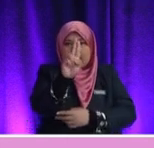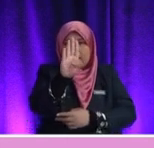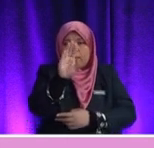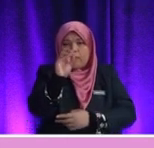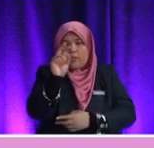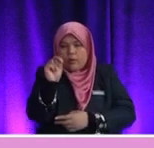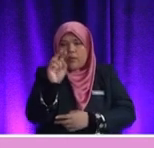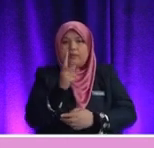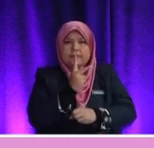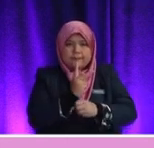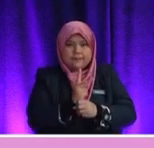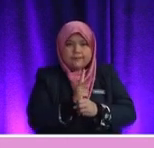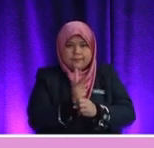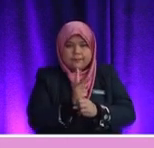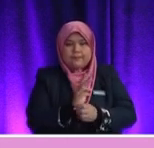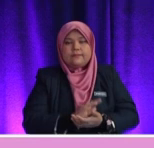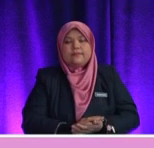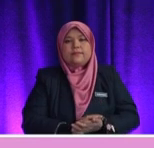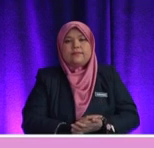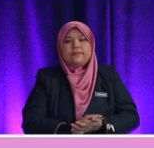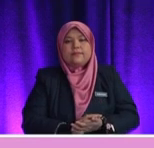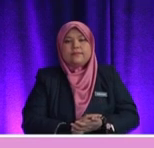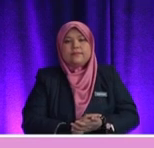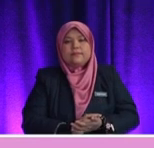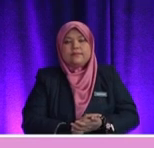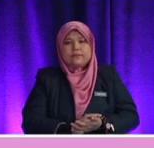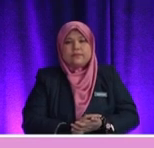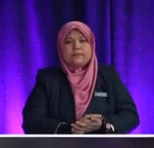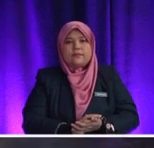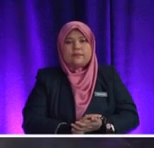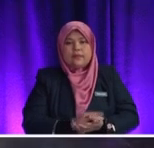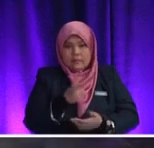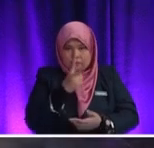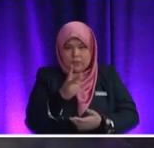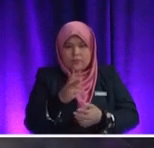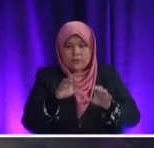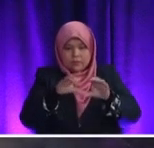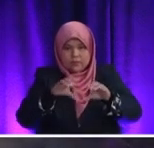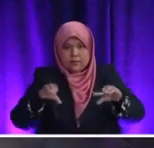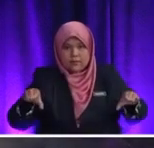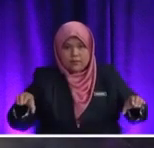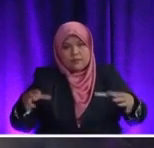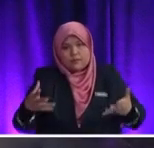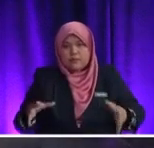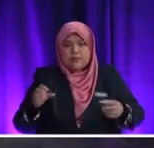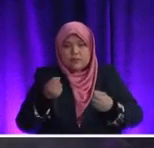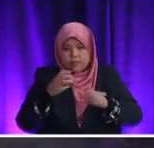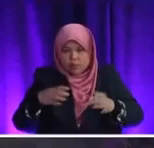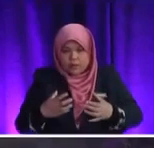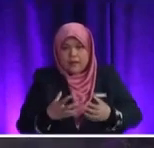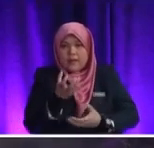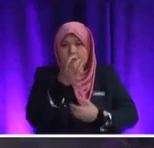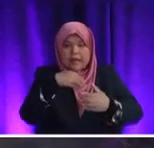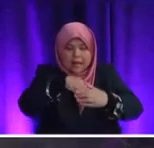subtitle kita lihat set yang kita siapkan di depan tuh depan sono gih Oke kita di dalam mangkuk